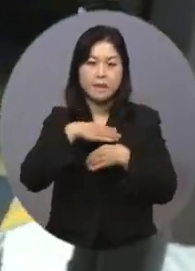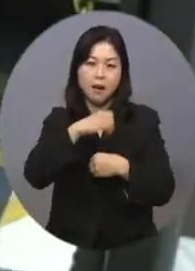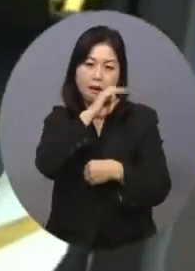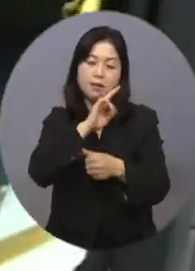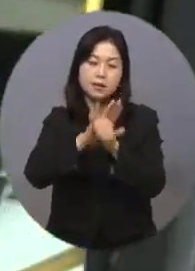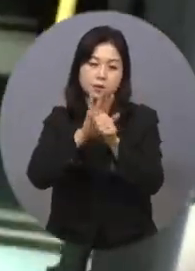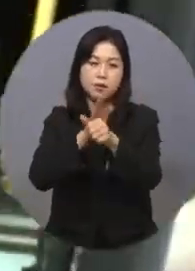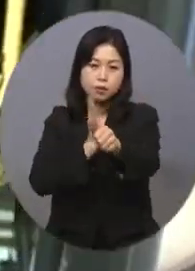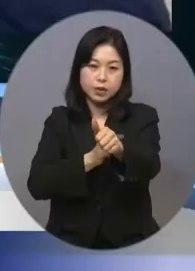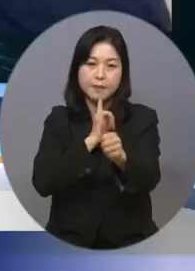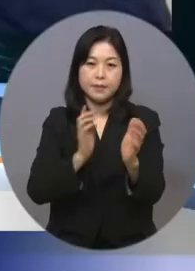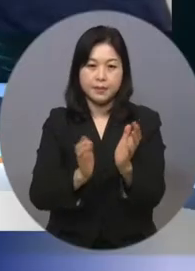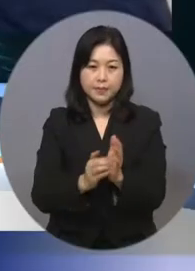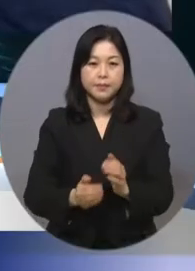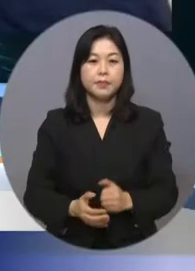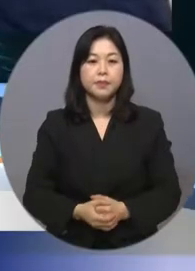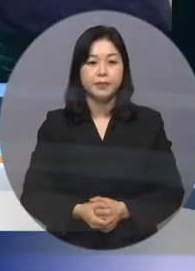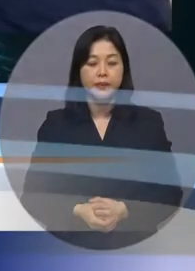박순용입니다.